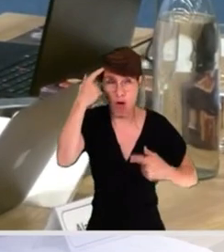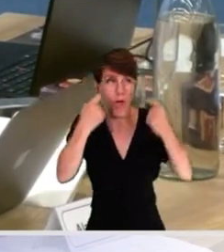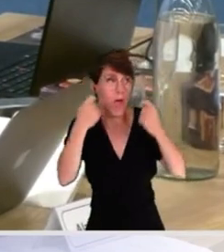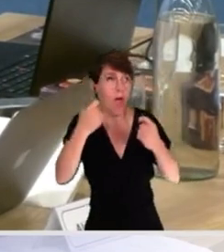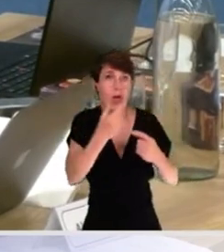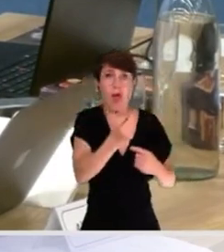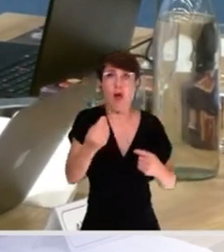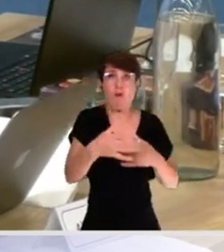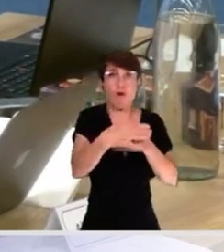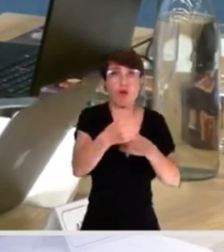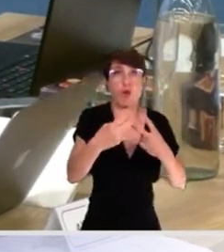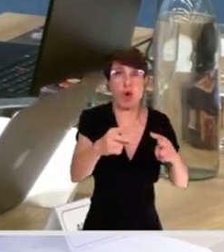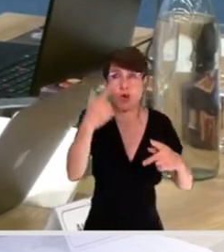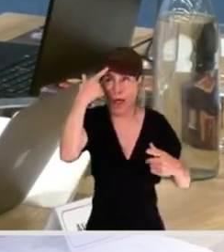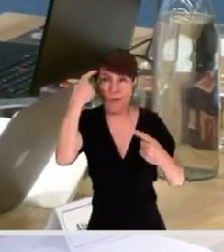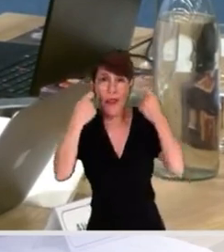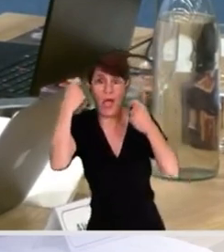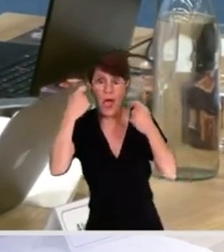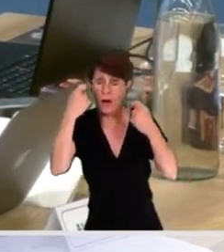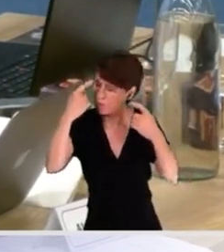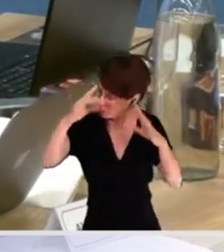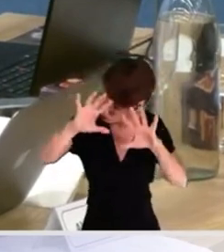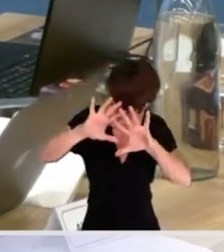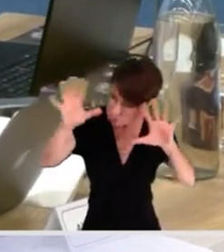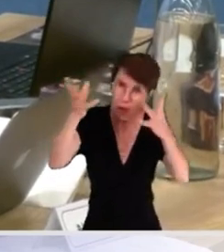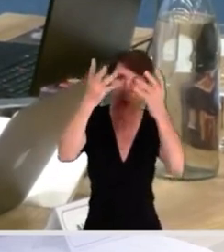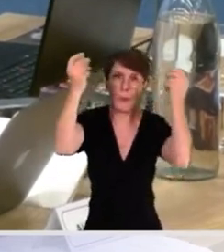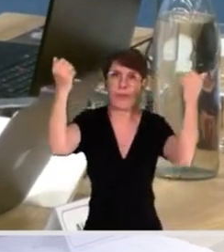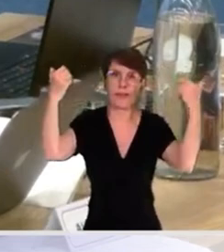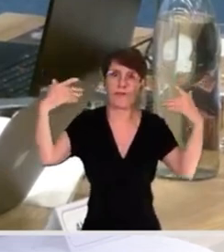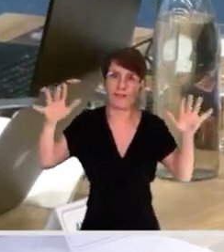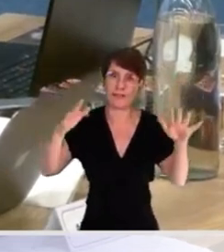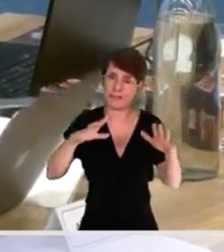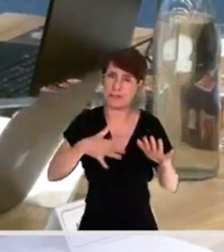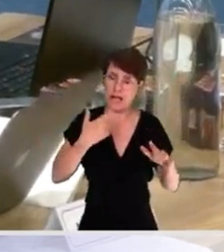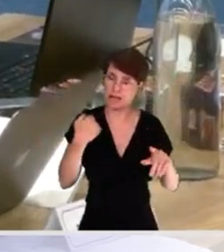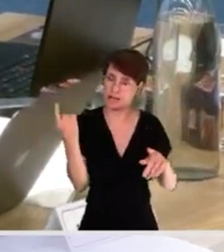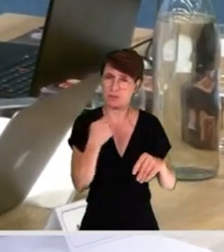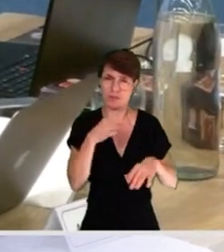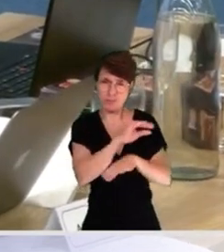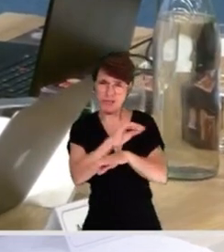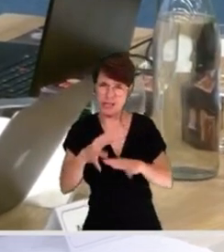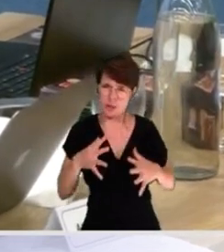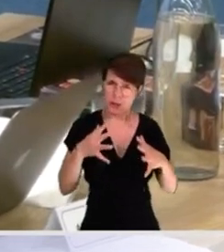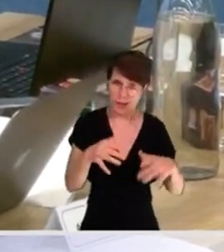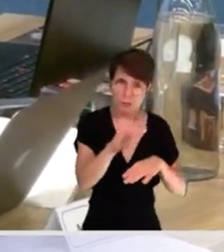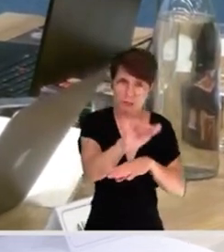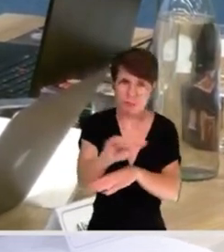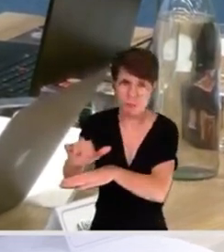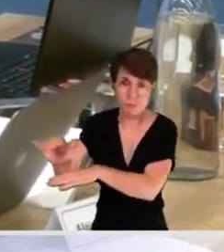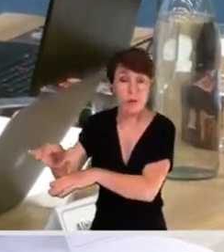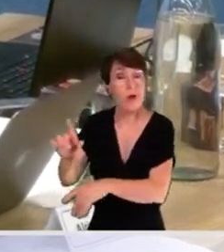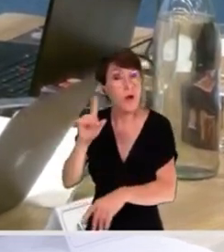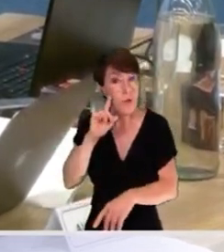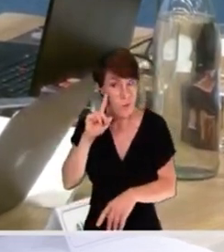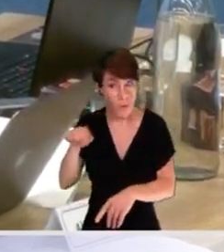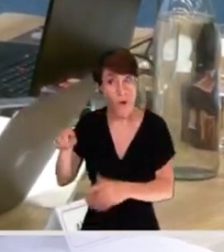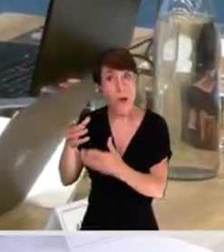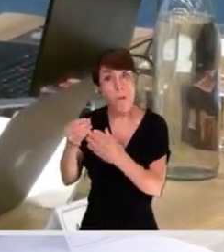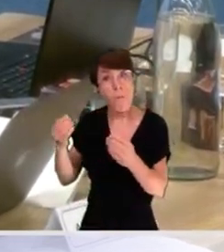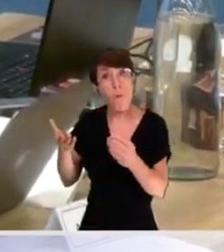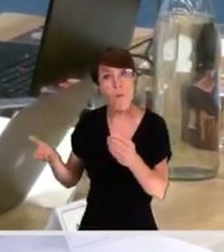ville. Ça, c'est un devoir, parce que pour eux, on en rencontre énormément qui